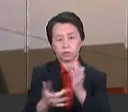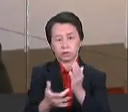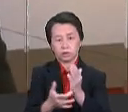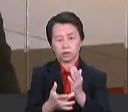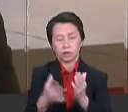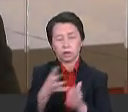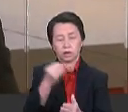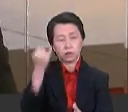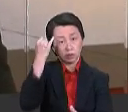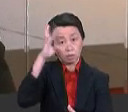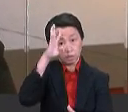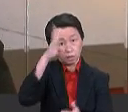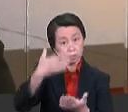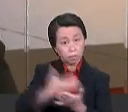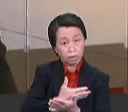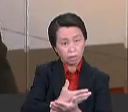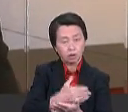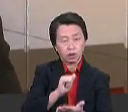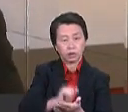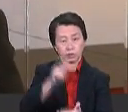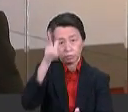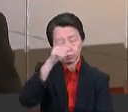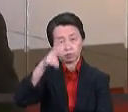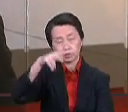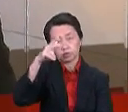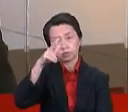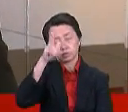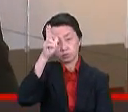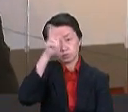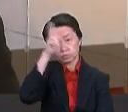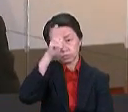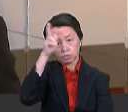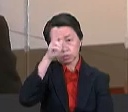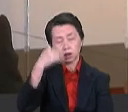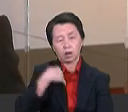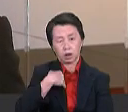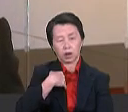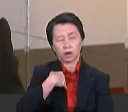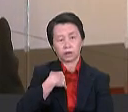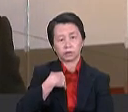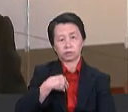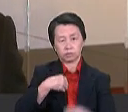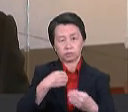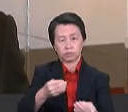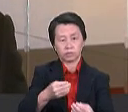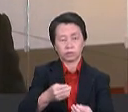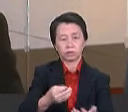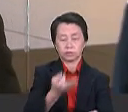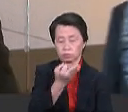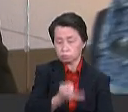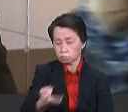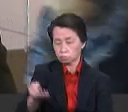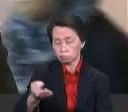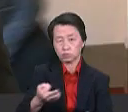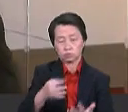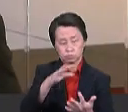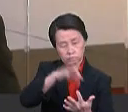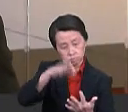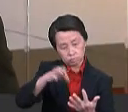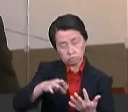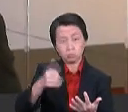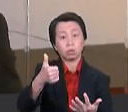innovation. That's how it's actually the government is actually came up with the several facility which was really